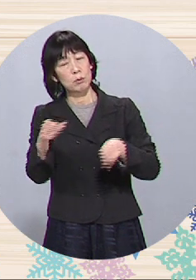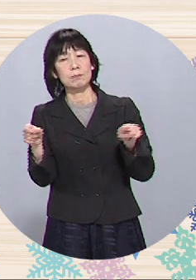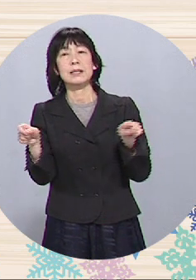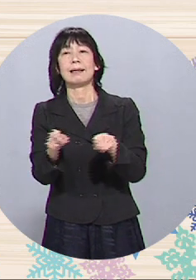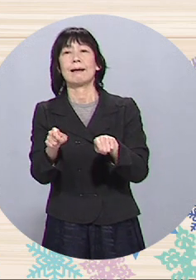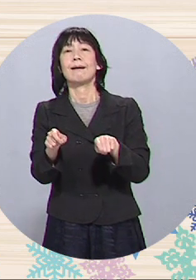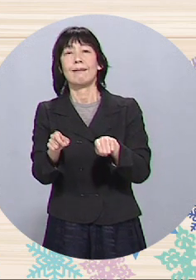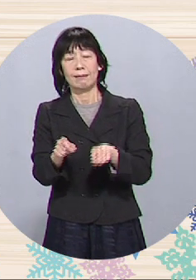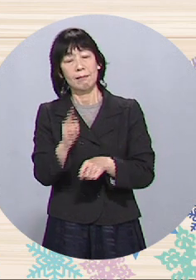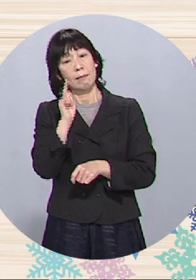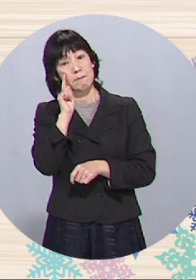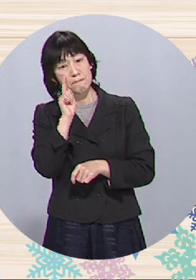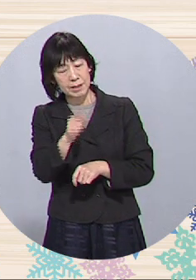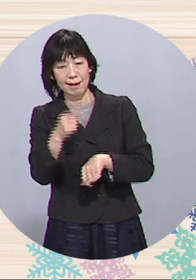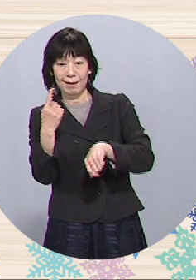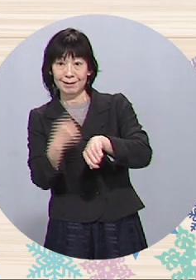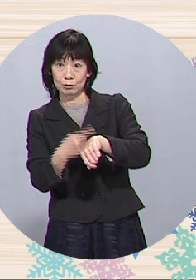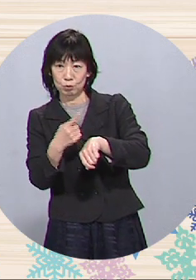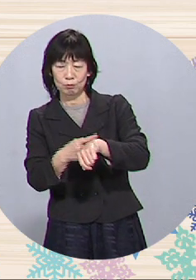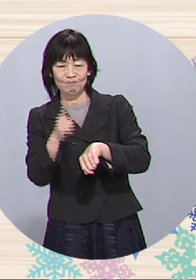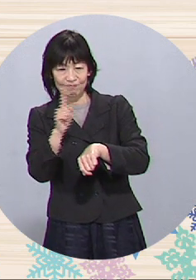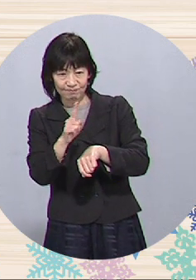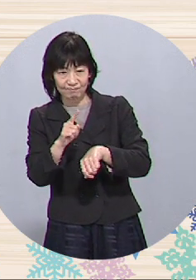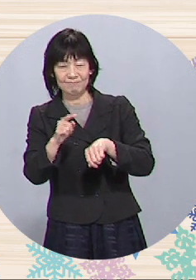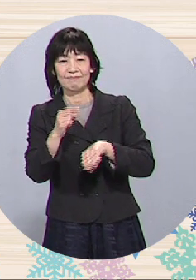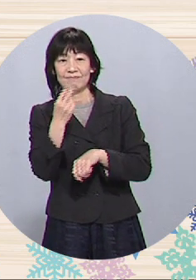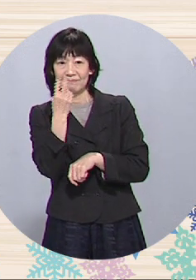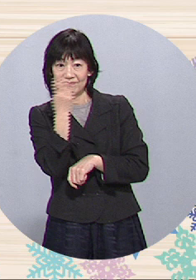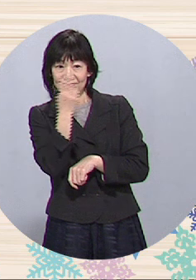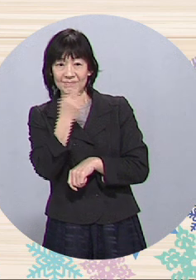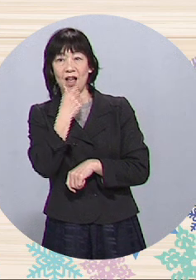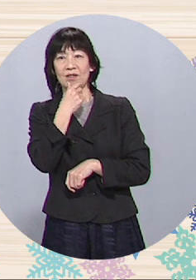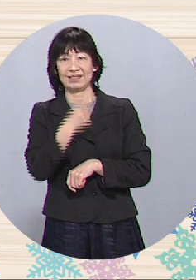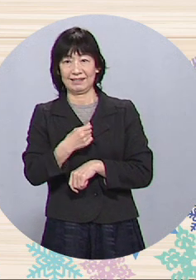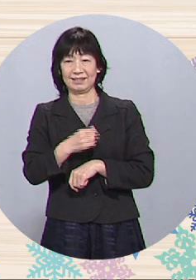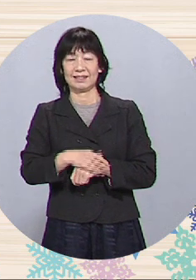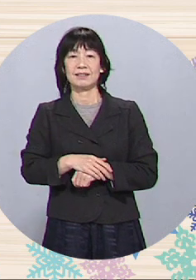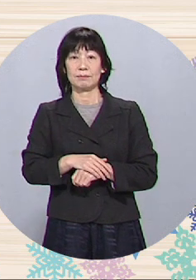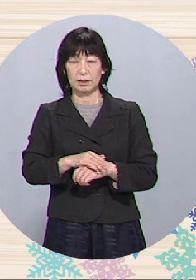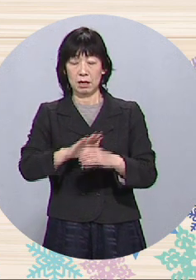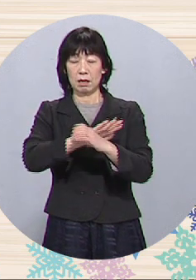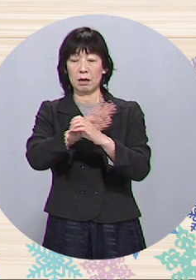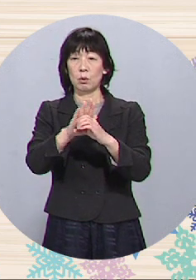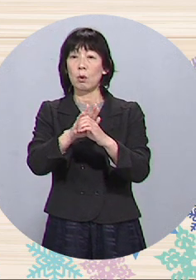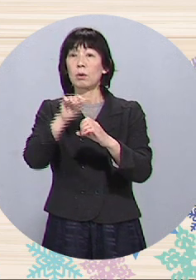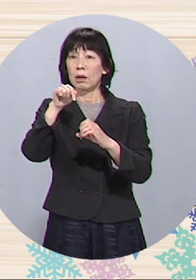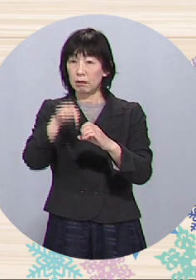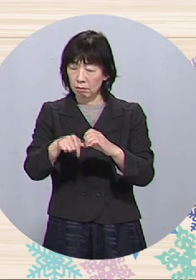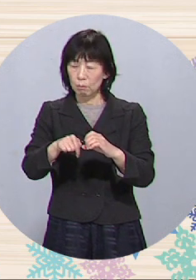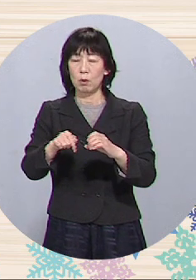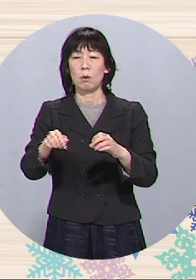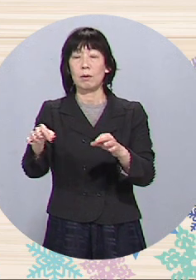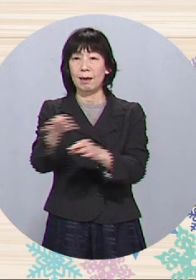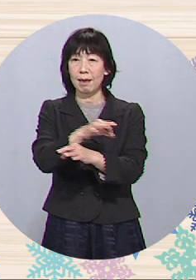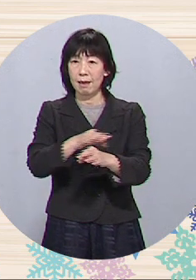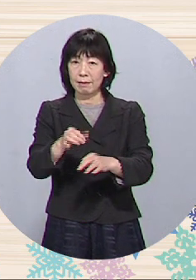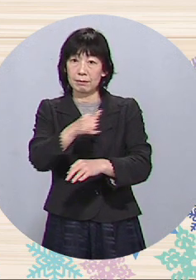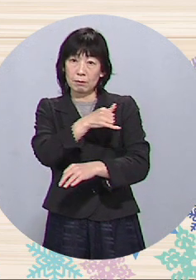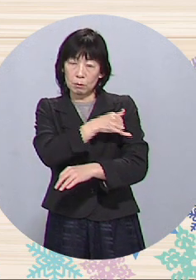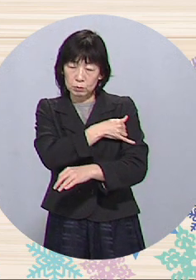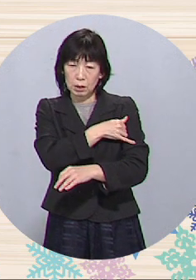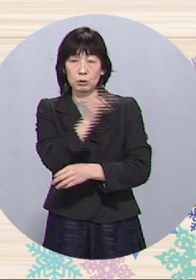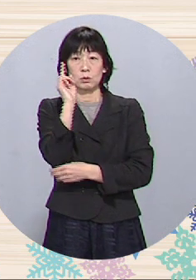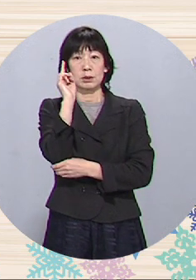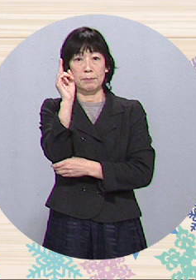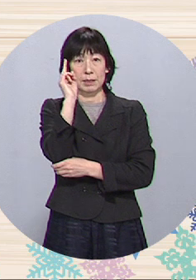覗いて埼玉の技術力を学んでみてください。このほかコロナ禍での経営に役立つオンラインセミナーも無料で